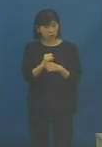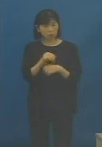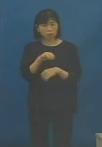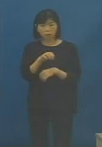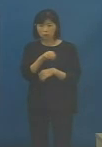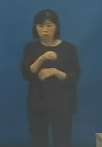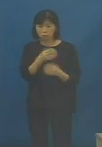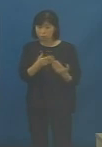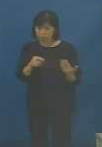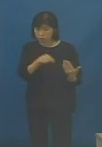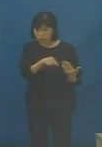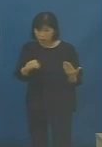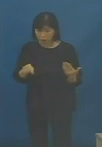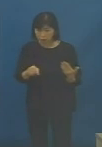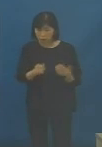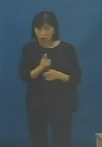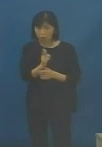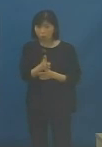どれほどあるんですかということですね。